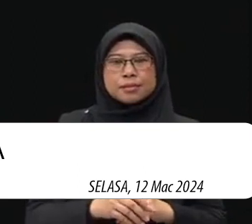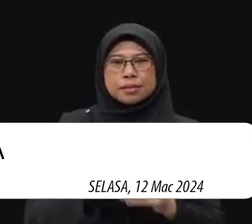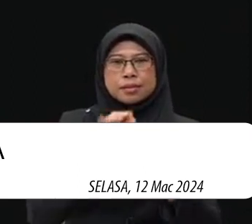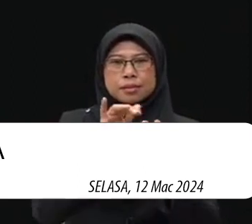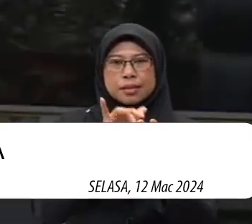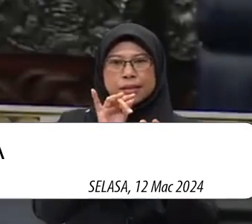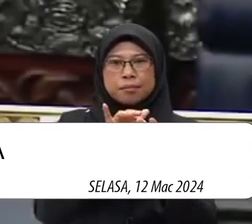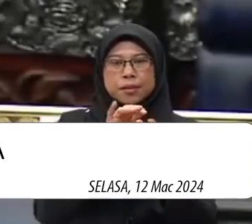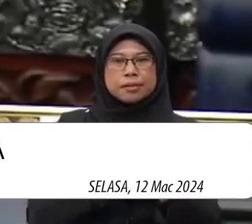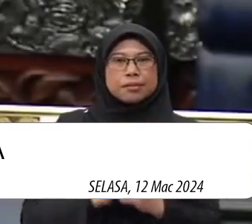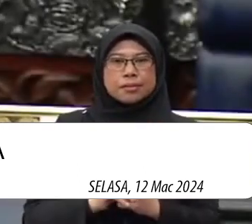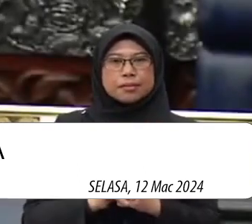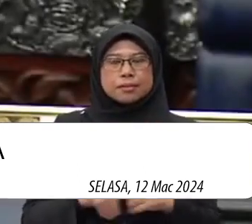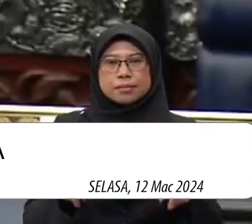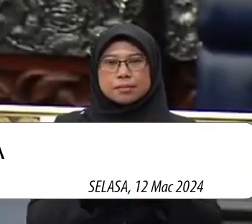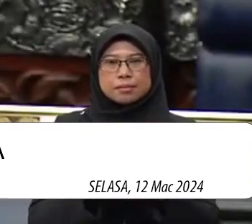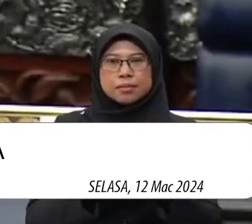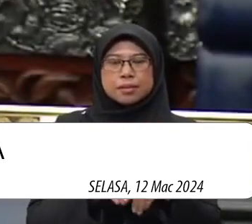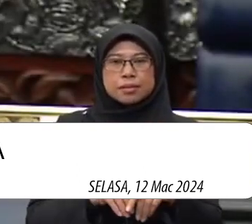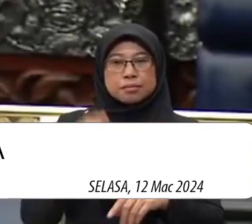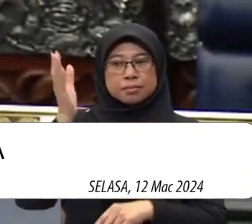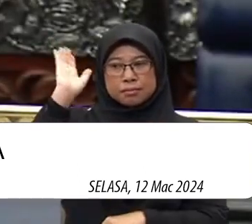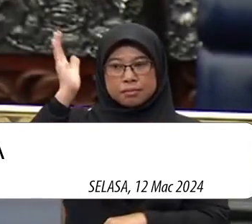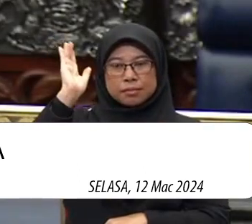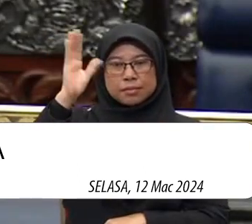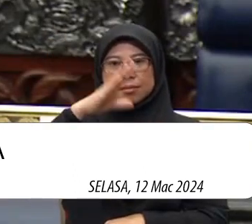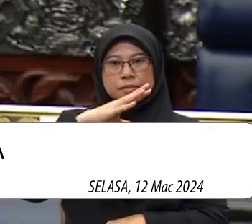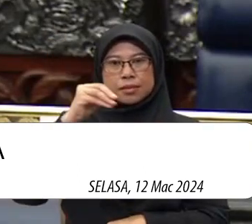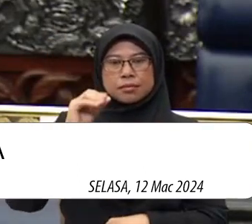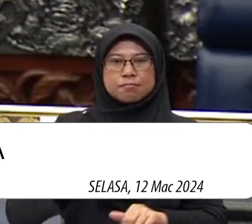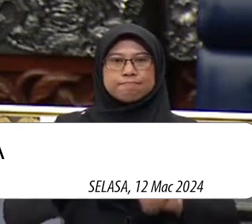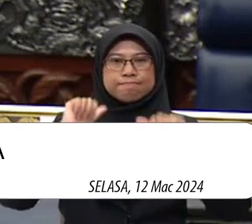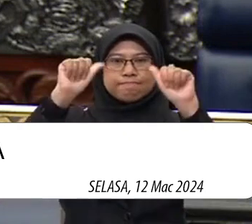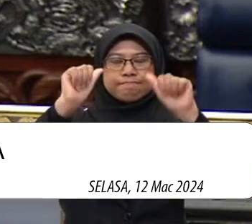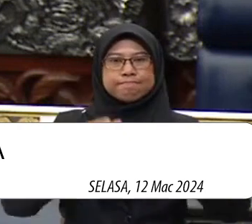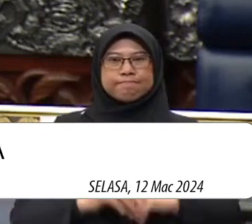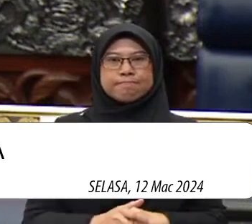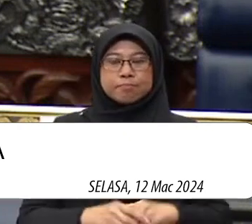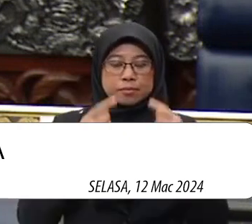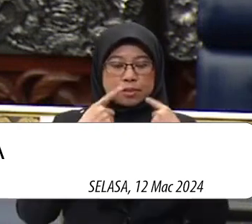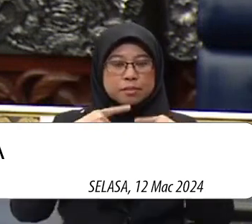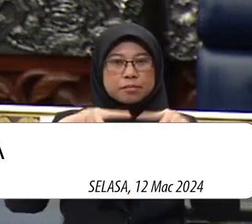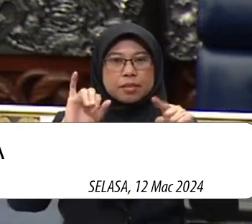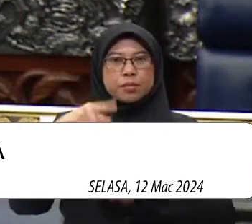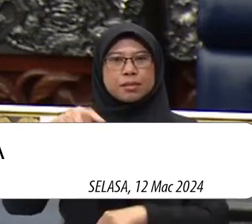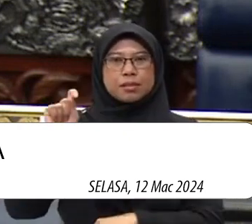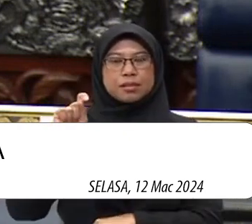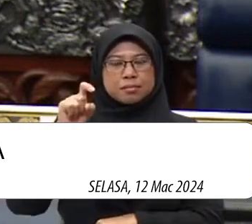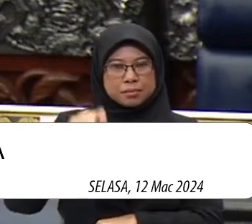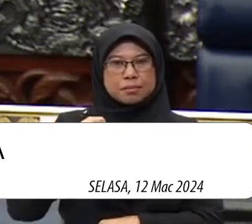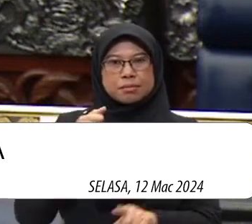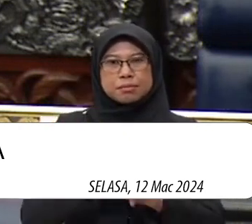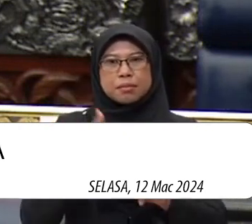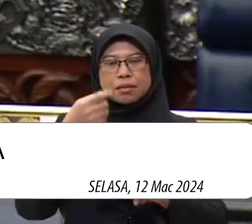akademik seperti penerbitan dan persidangan serta penarafan kecemerlangan IPT mestilah memberi